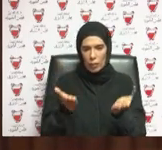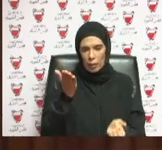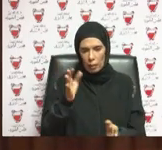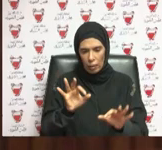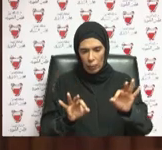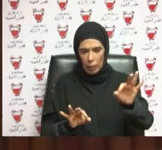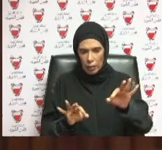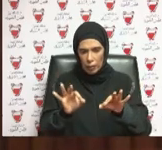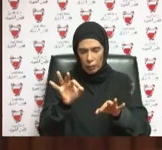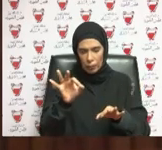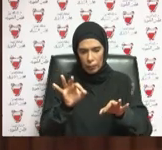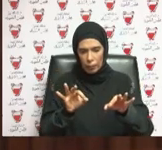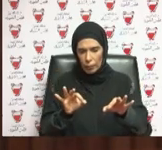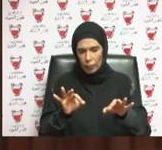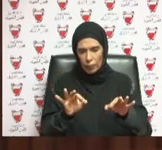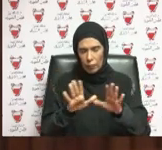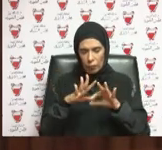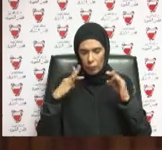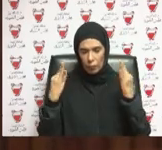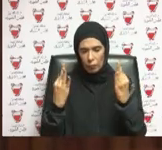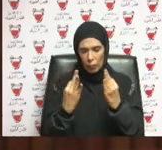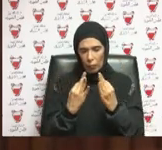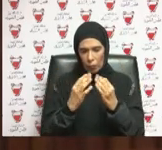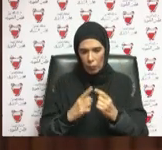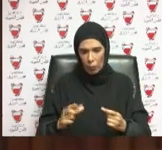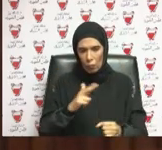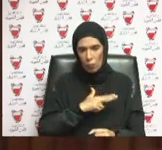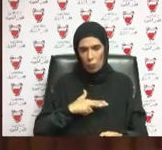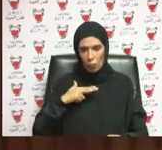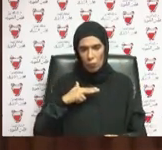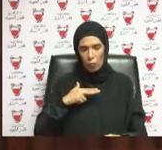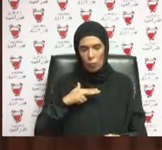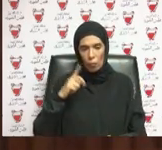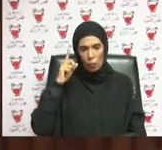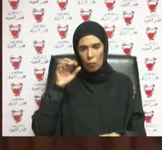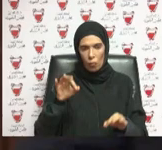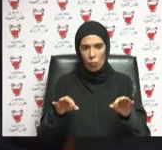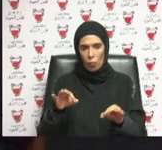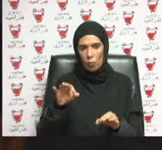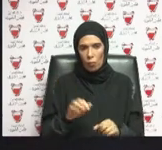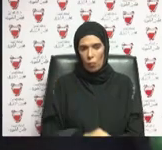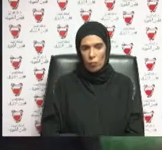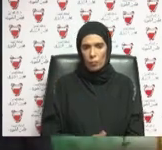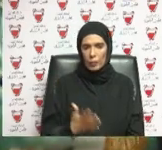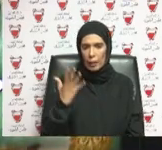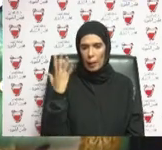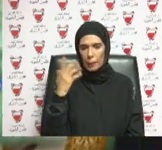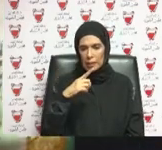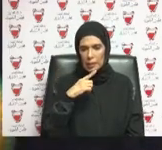سياسية واجتماعية، استطاع أن يدير الحكومة بكل حكمة على مدى ما يقرب من